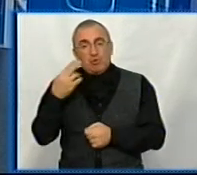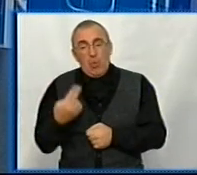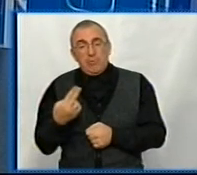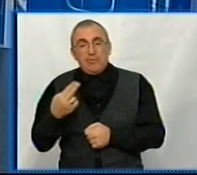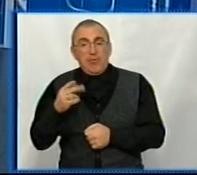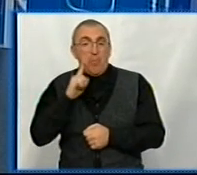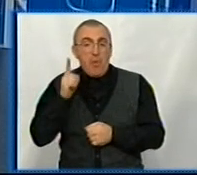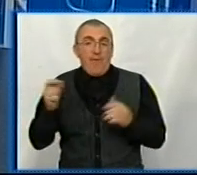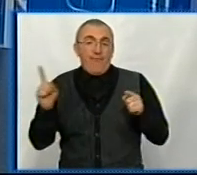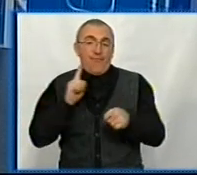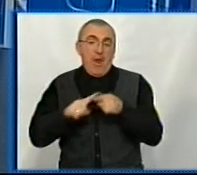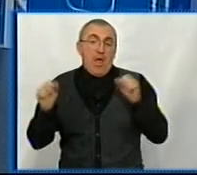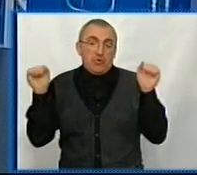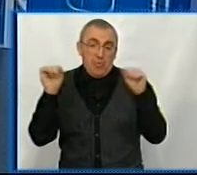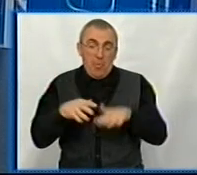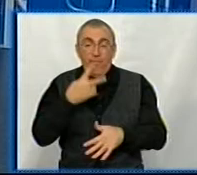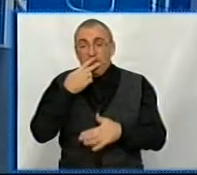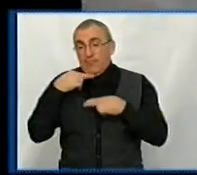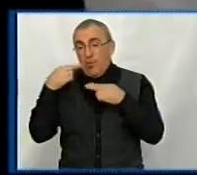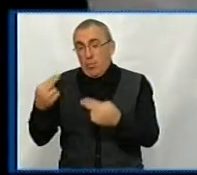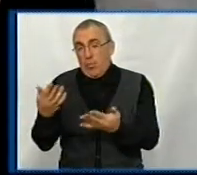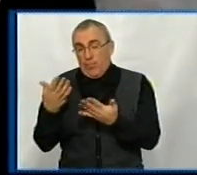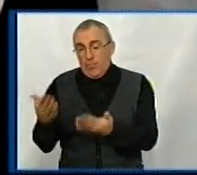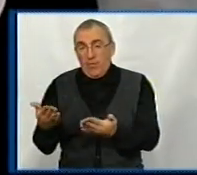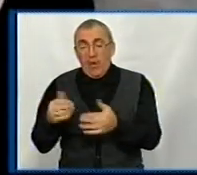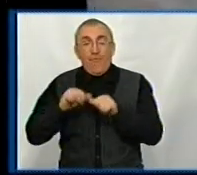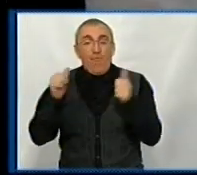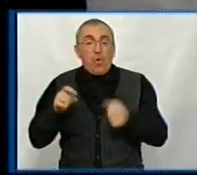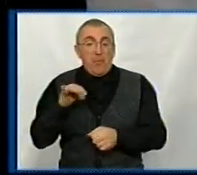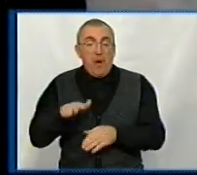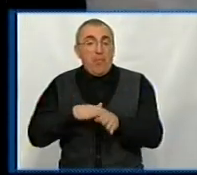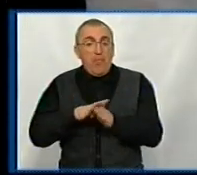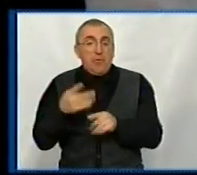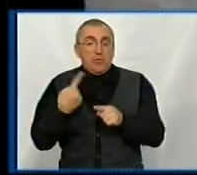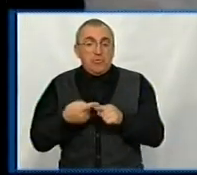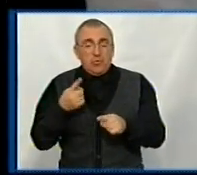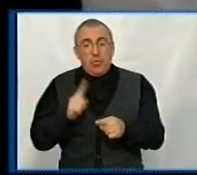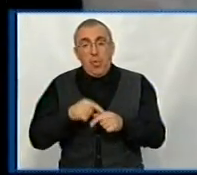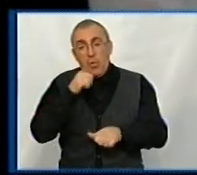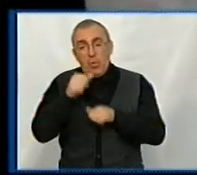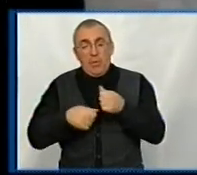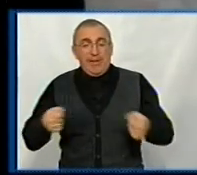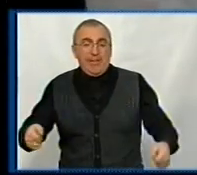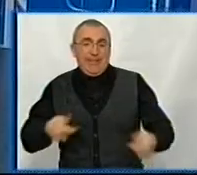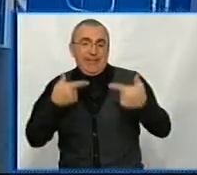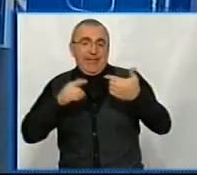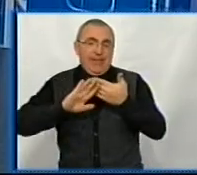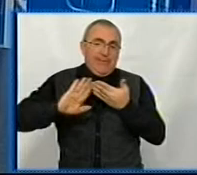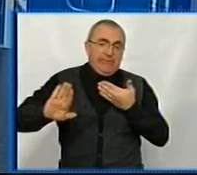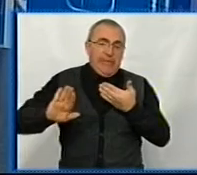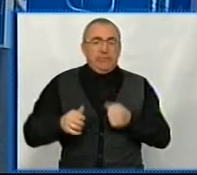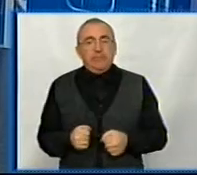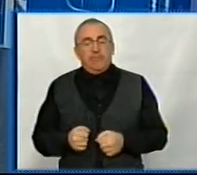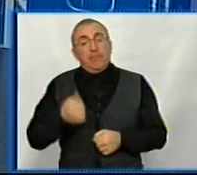молоді, як флешмоби, на які ви звернули увагу. Тобто формат проведення цього року дистанційний.